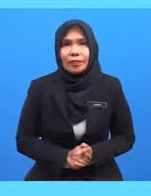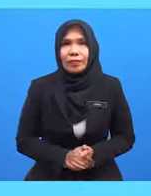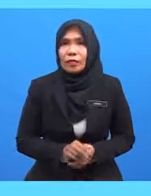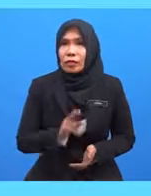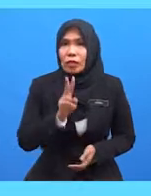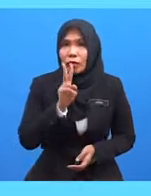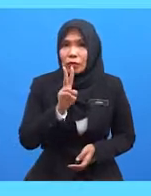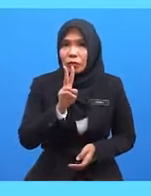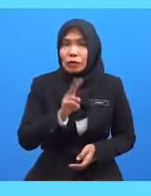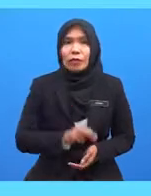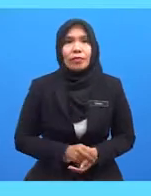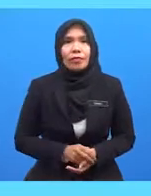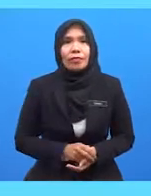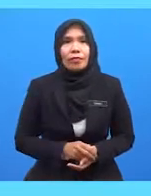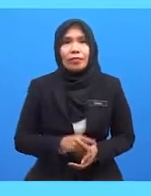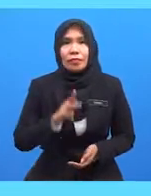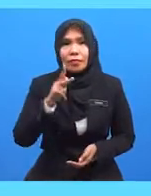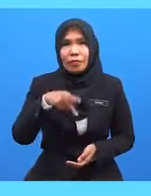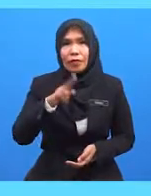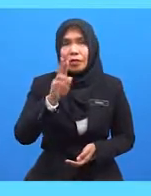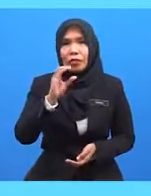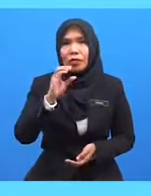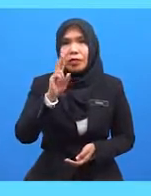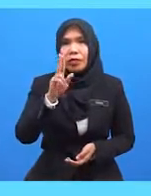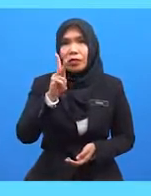Sultan Ternate kepada Raja Portugal